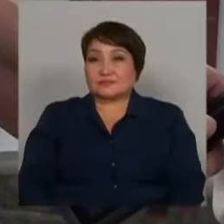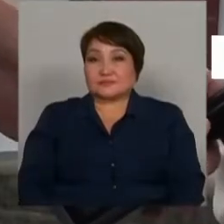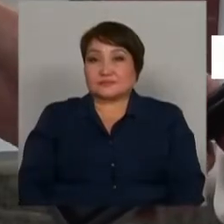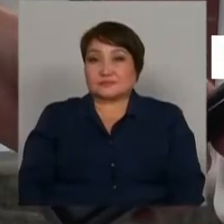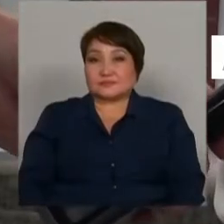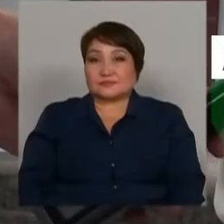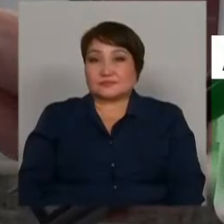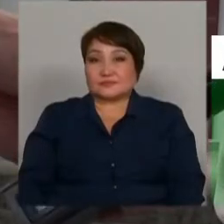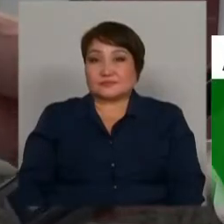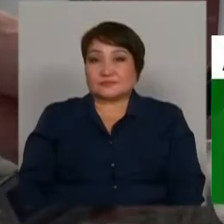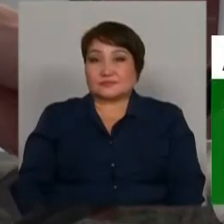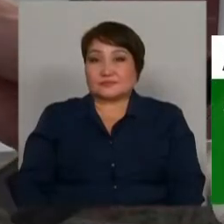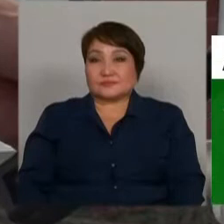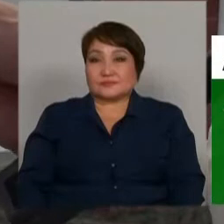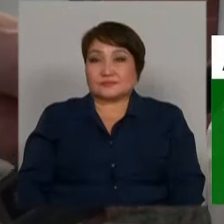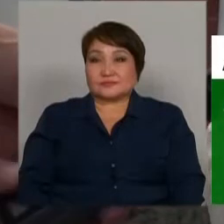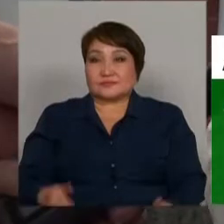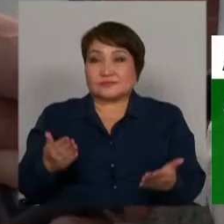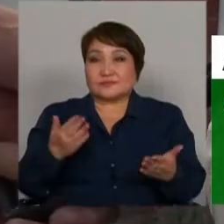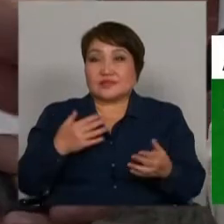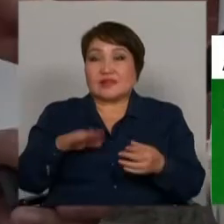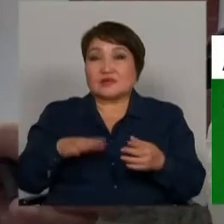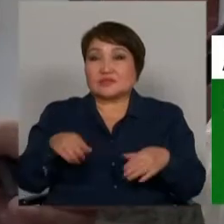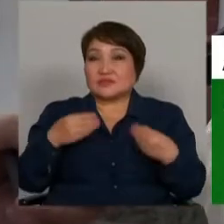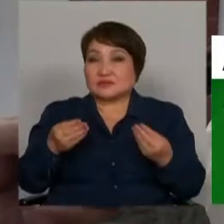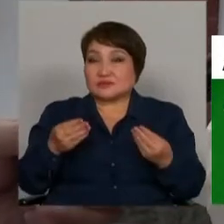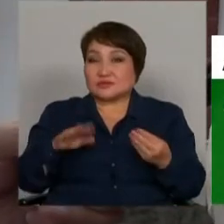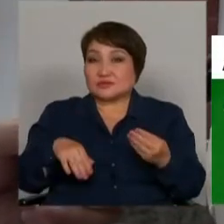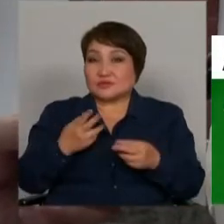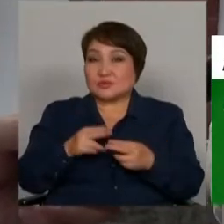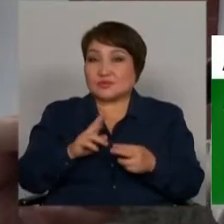Студенттер бердім, тұрсын осы, осы